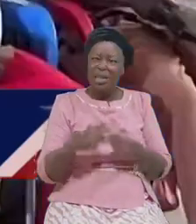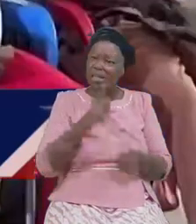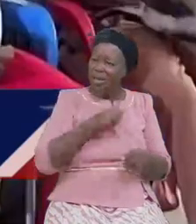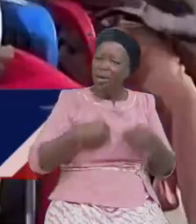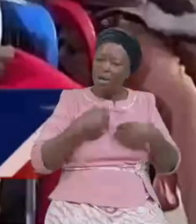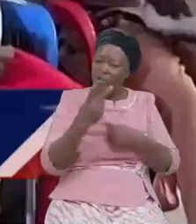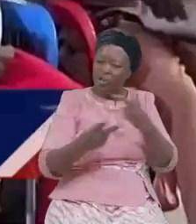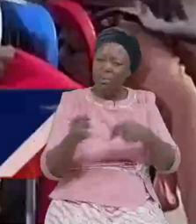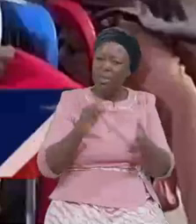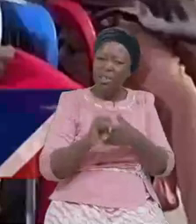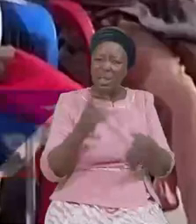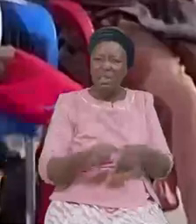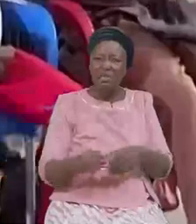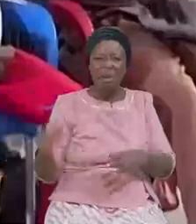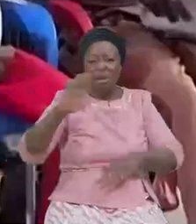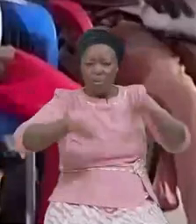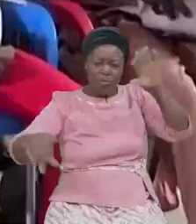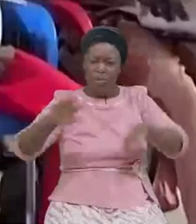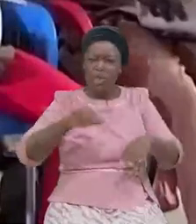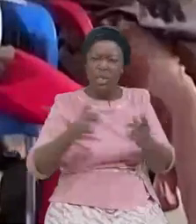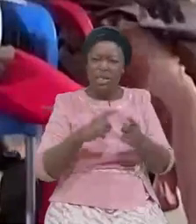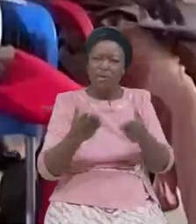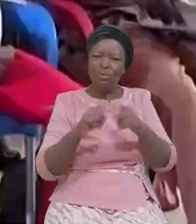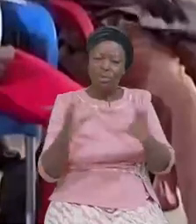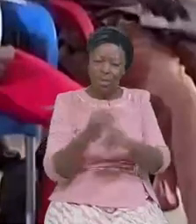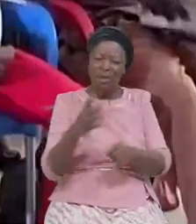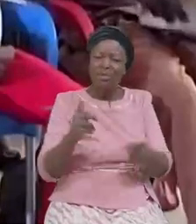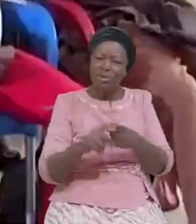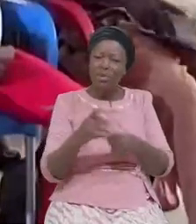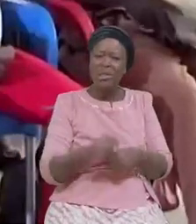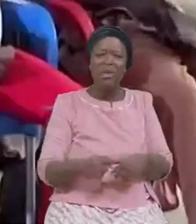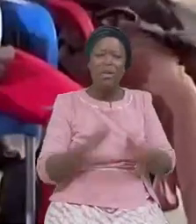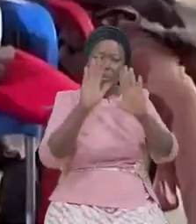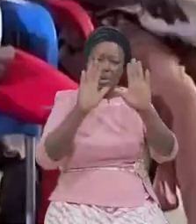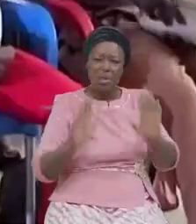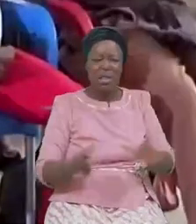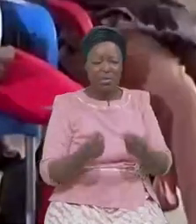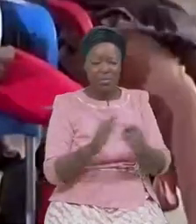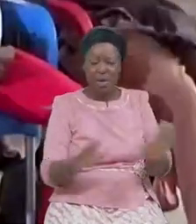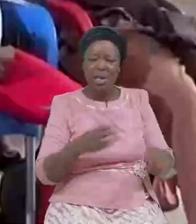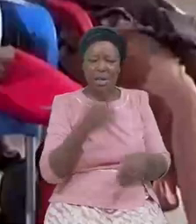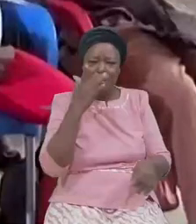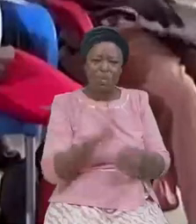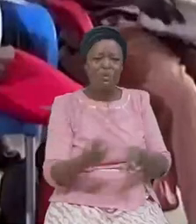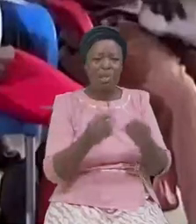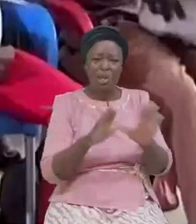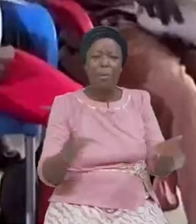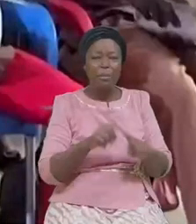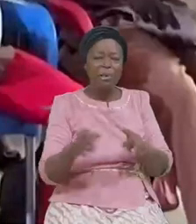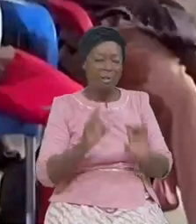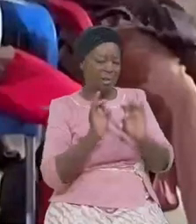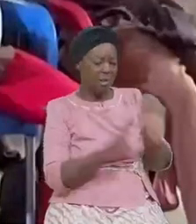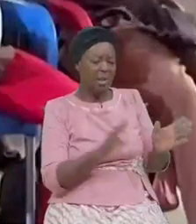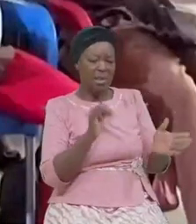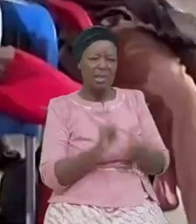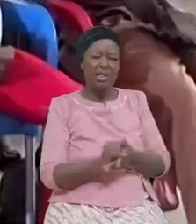la terre promise, la terre parfaite, la terre de promesse. Mais ils ont méprisé la terre de promesse. Et